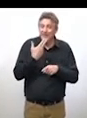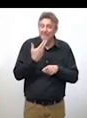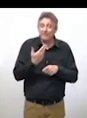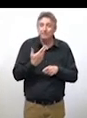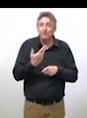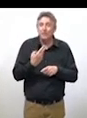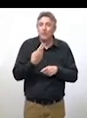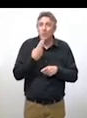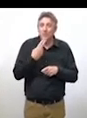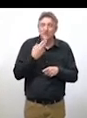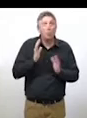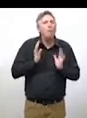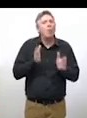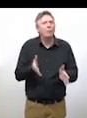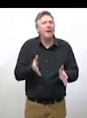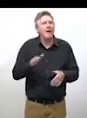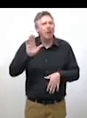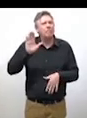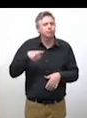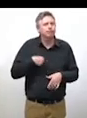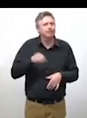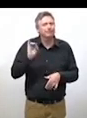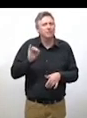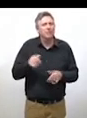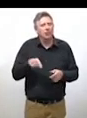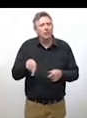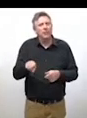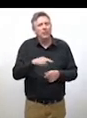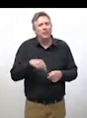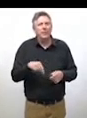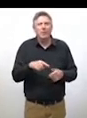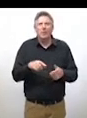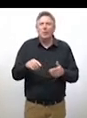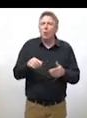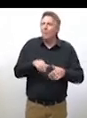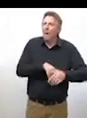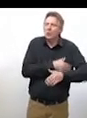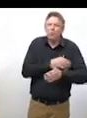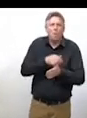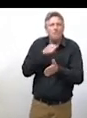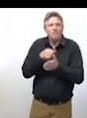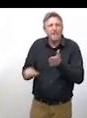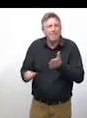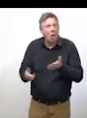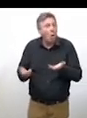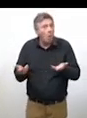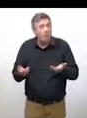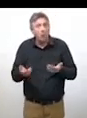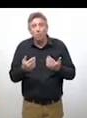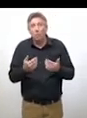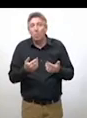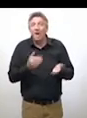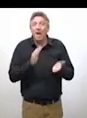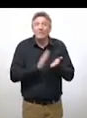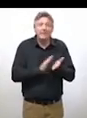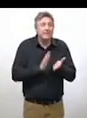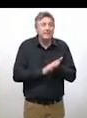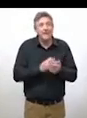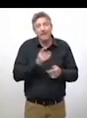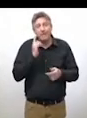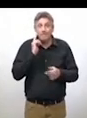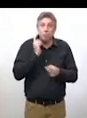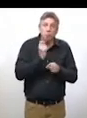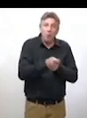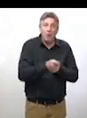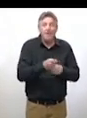sur la base du volontariat, par exemple pour le paiement des salaires des agents, des indemnités des élus, de